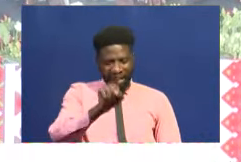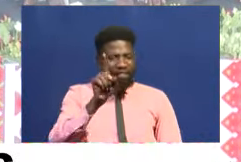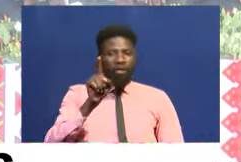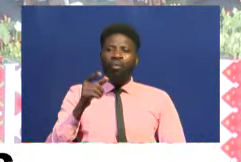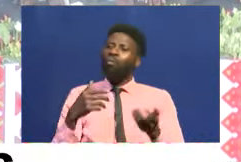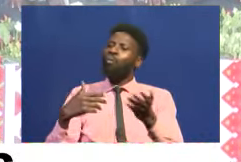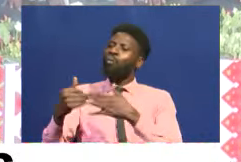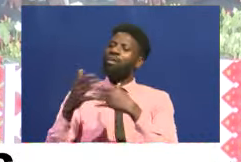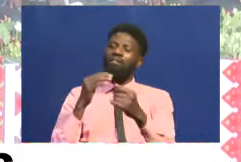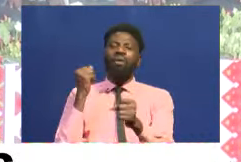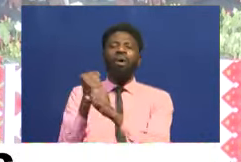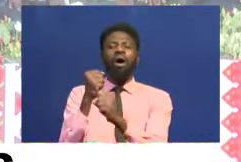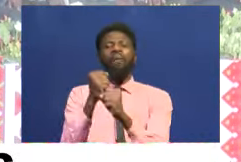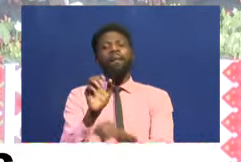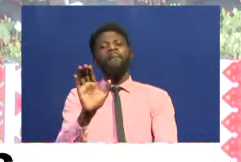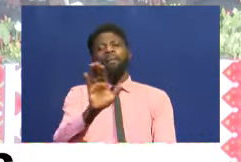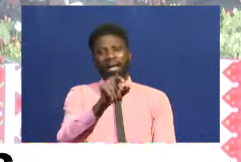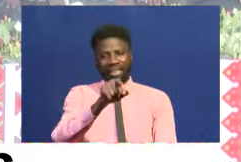popote ulipo